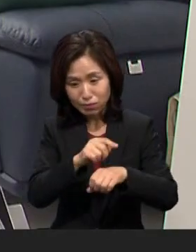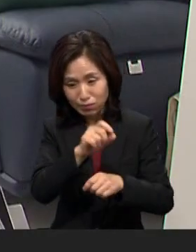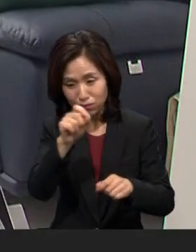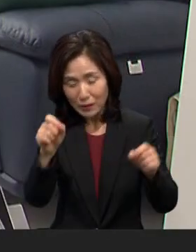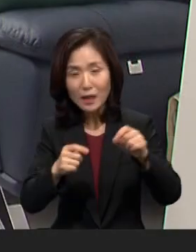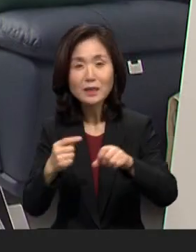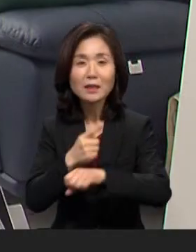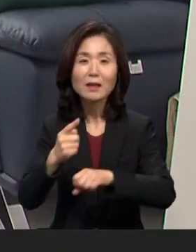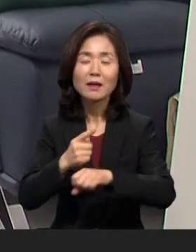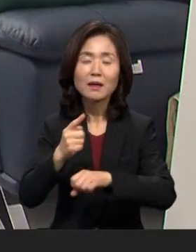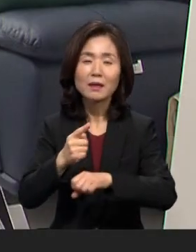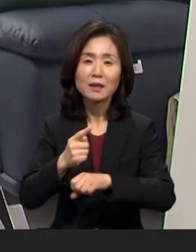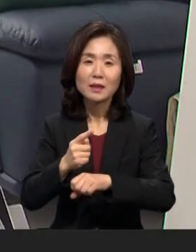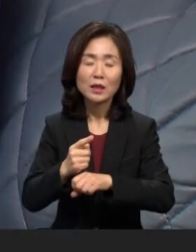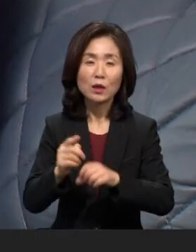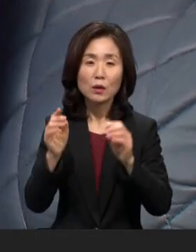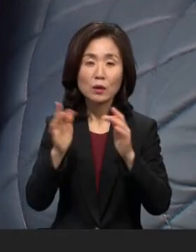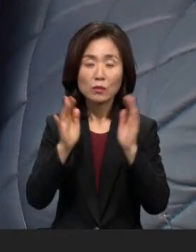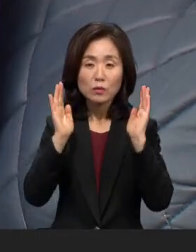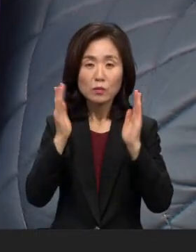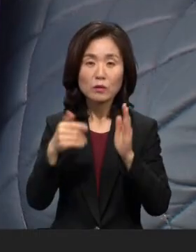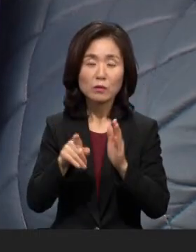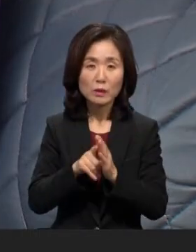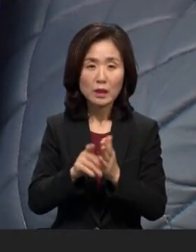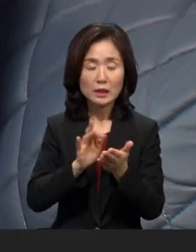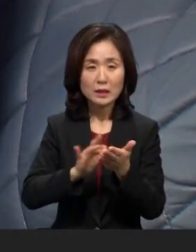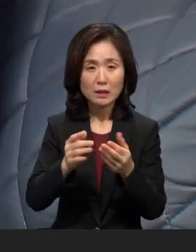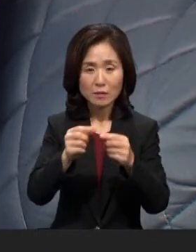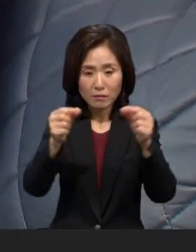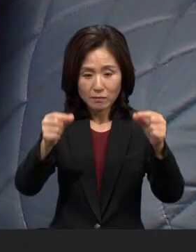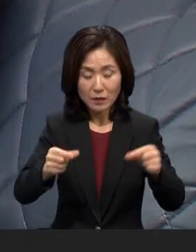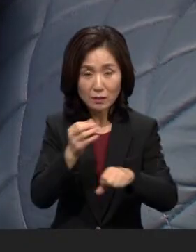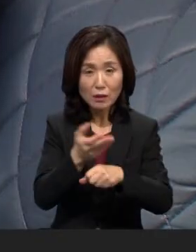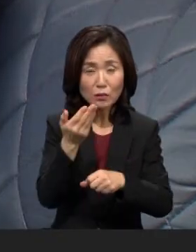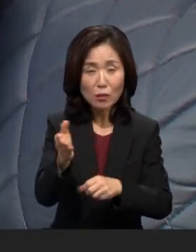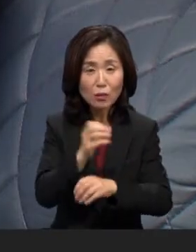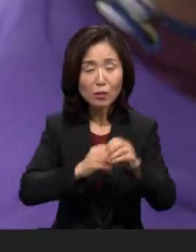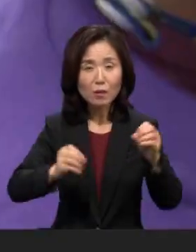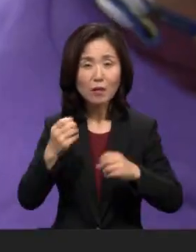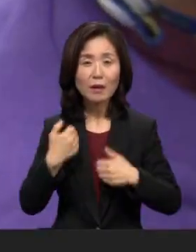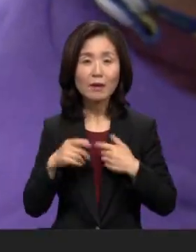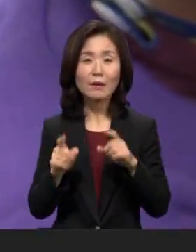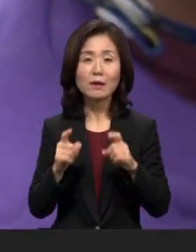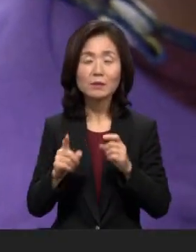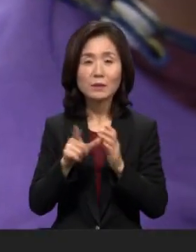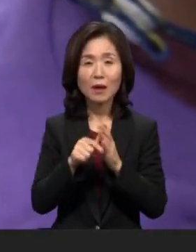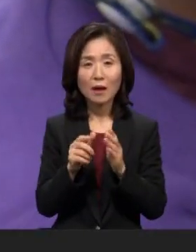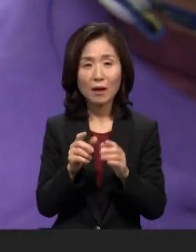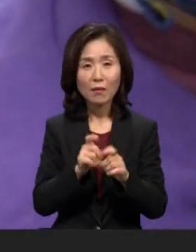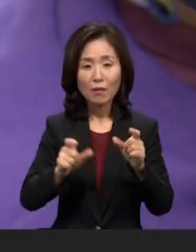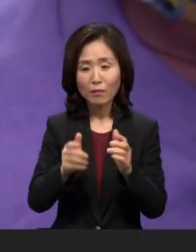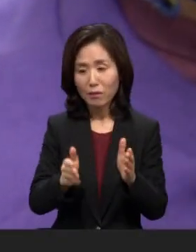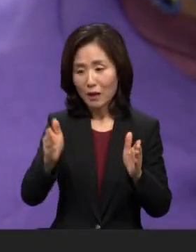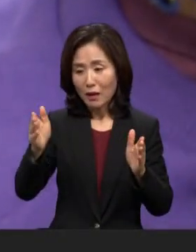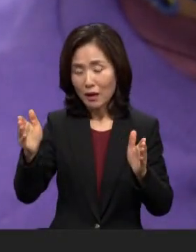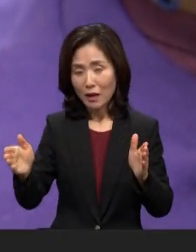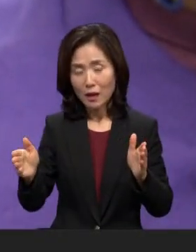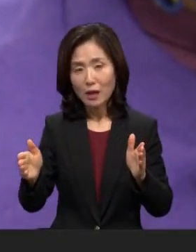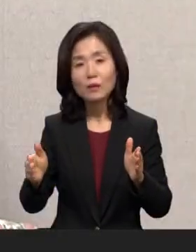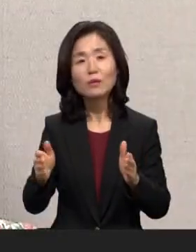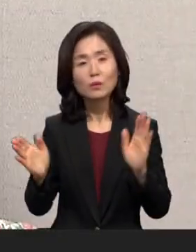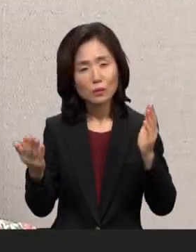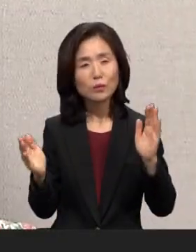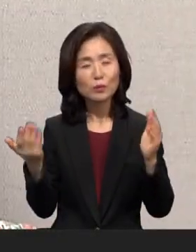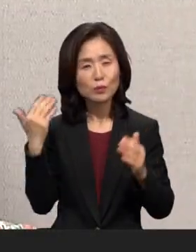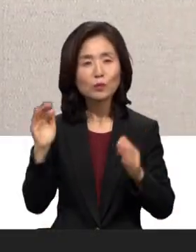수업을 위해 디지털 기기를 사줬더니 덩달아 아이들 게임 시간이 들어왔다는 건 요즘 학부모들의 흔한 고민거리 입니다